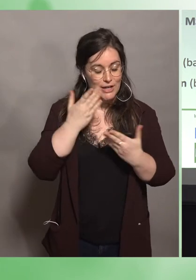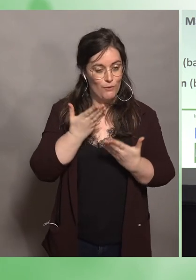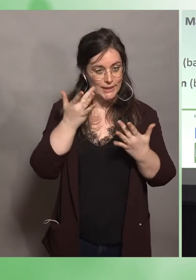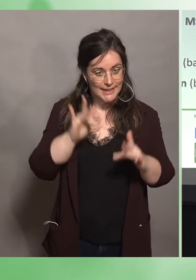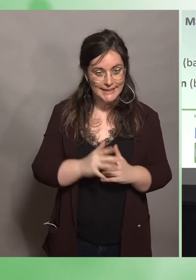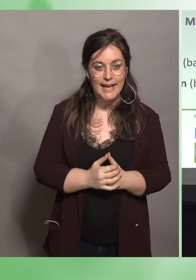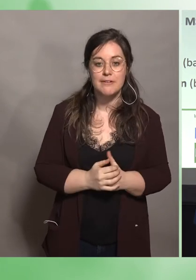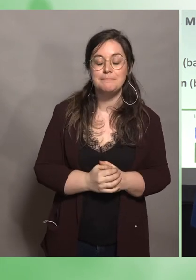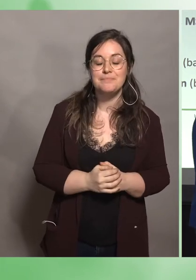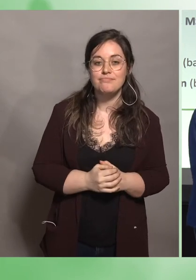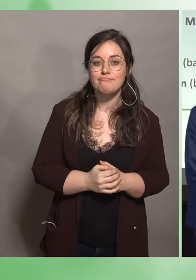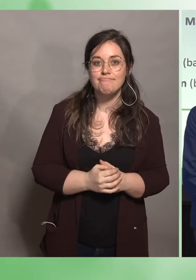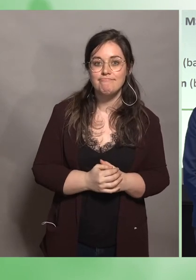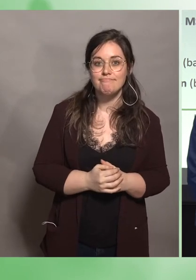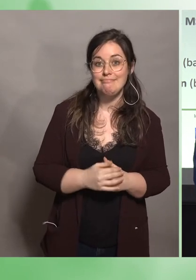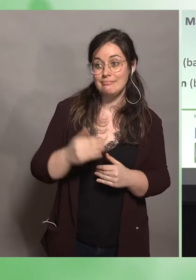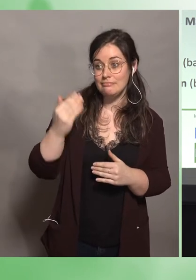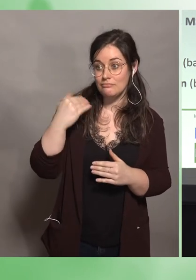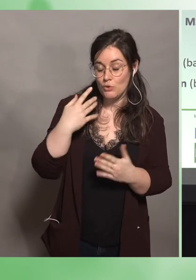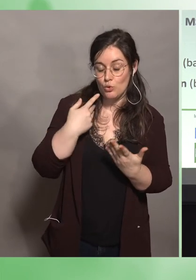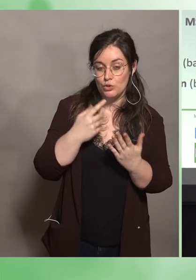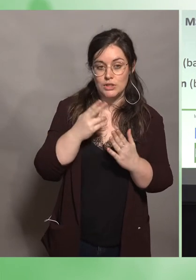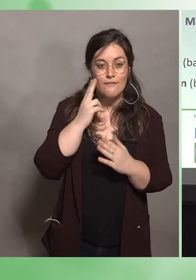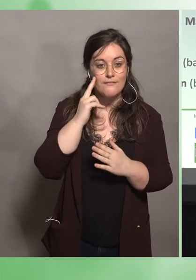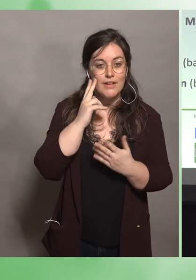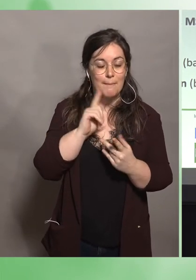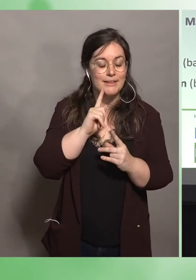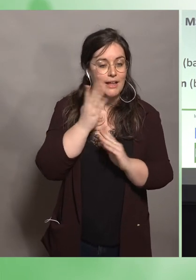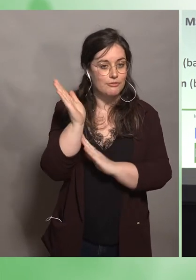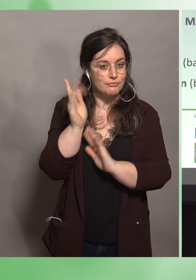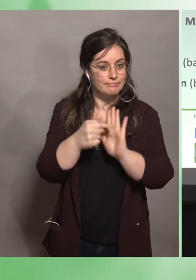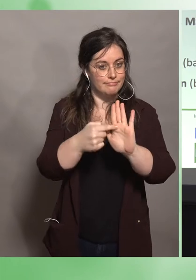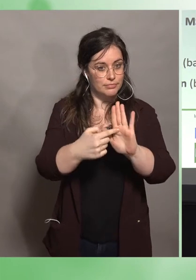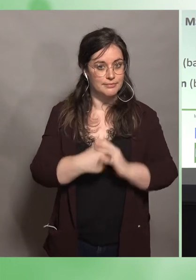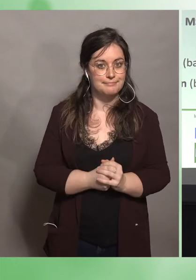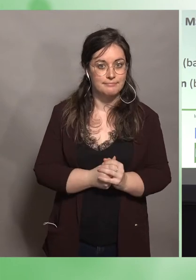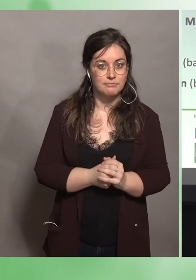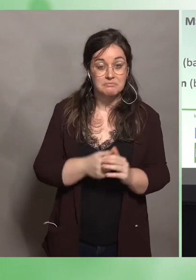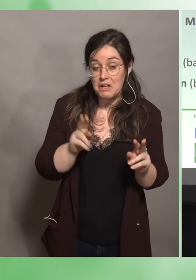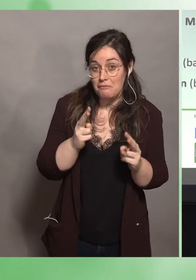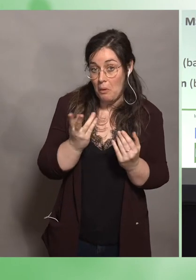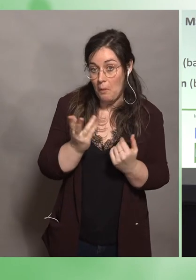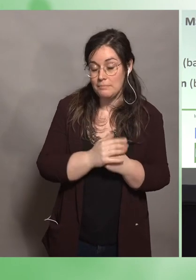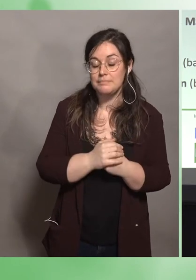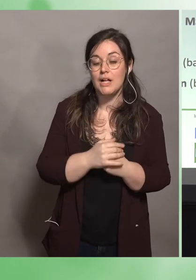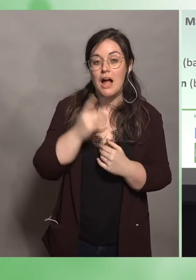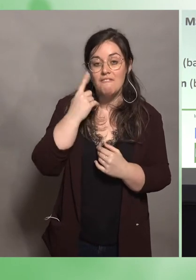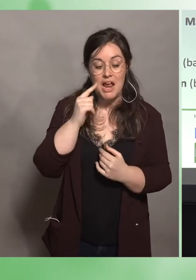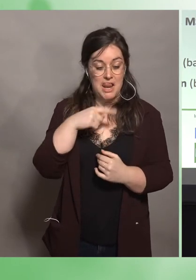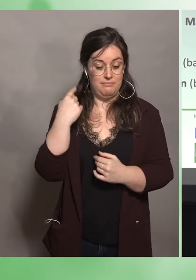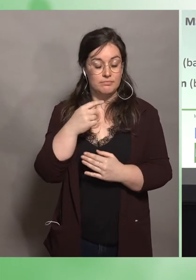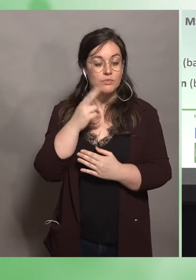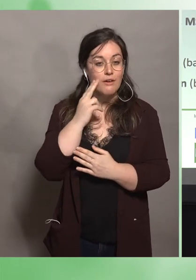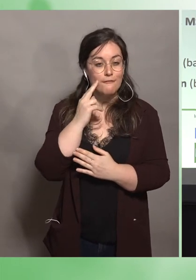dürfen und unser Unternehmen in diese Richtung ein bisschen zu präsentieren. Ja, warum? Weil wir als